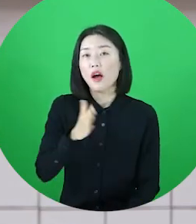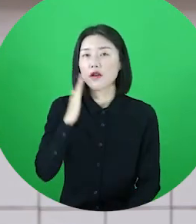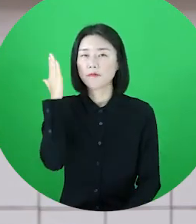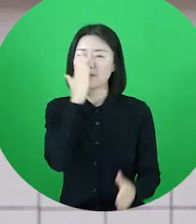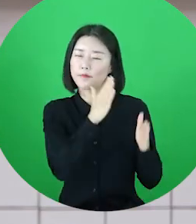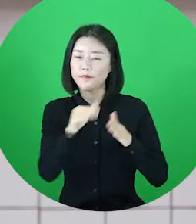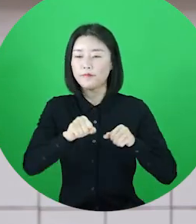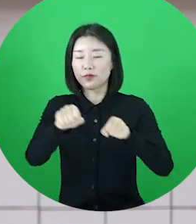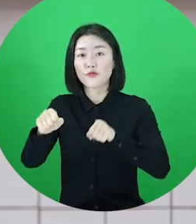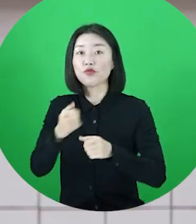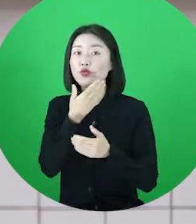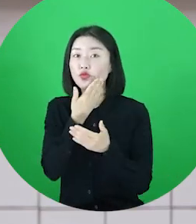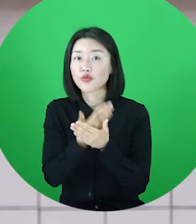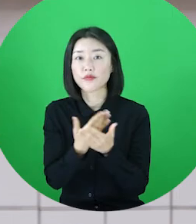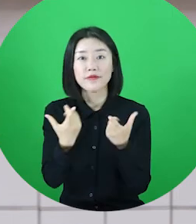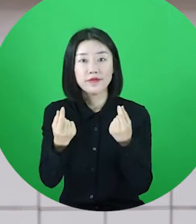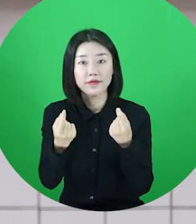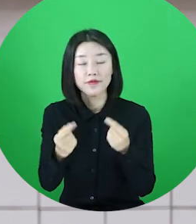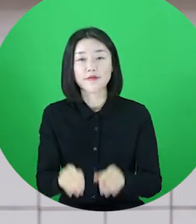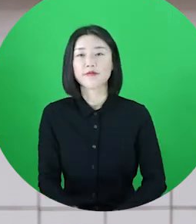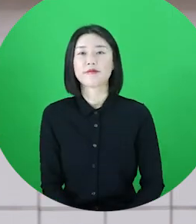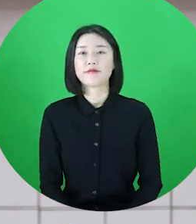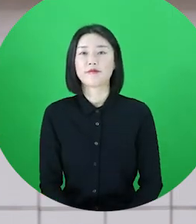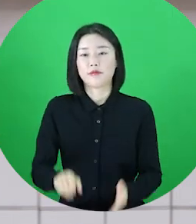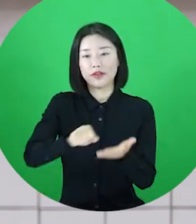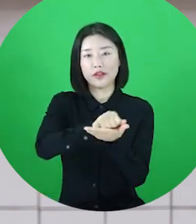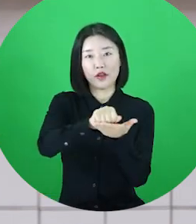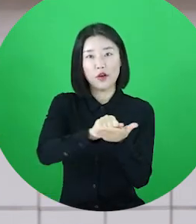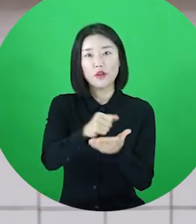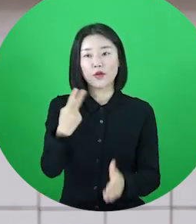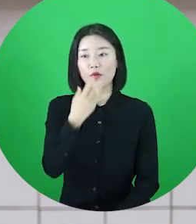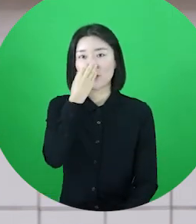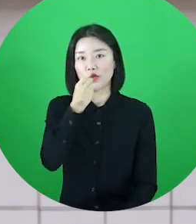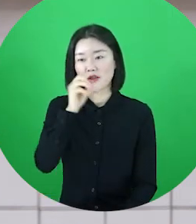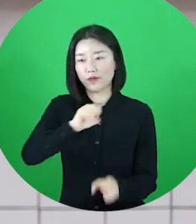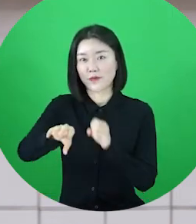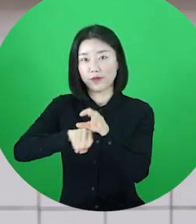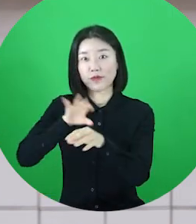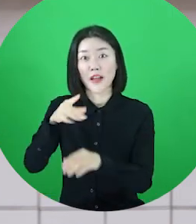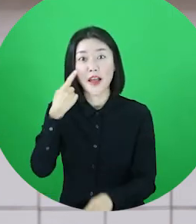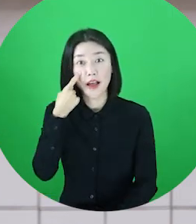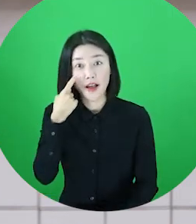중요해요. 이제 설거지와 쓰레기 정리를 해볼까요? 네.